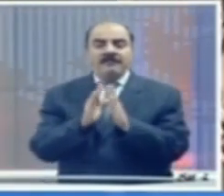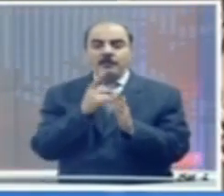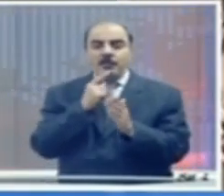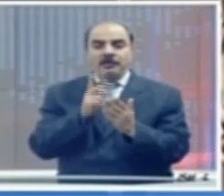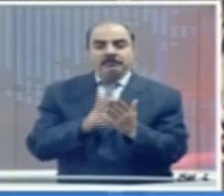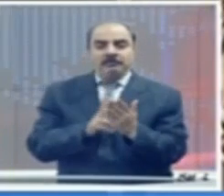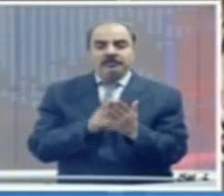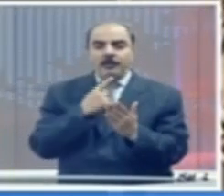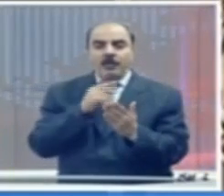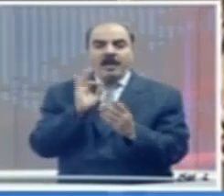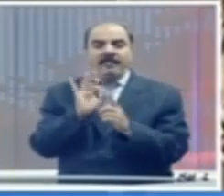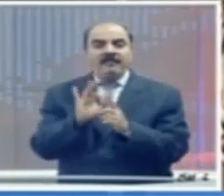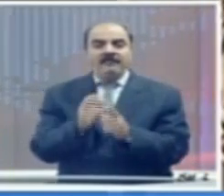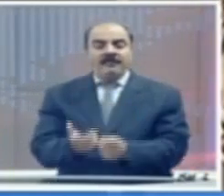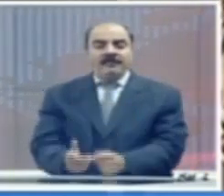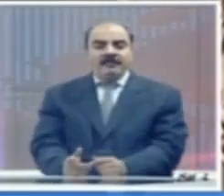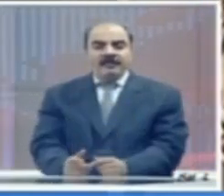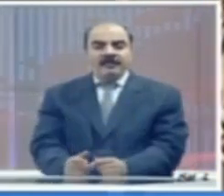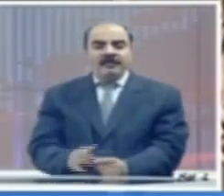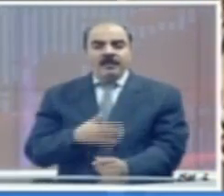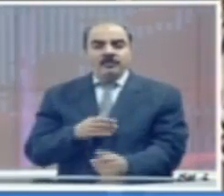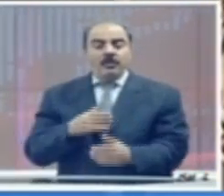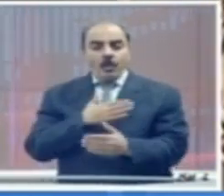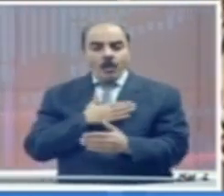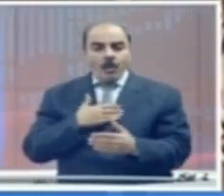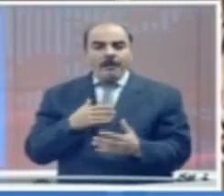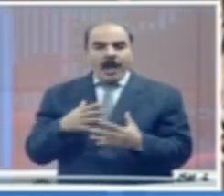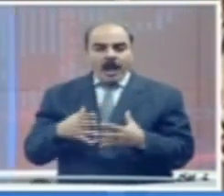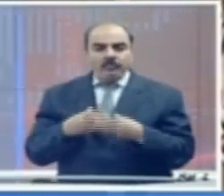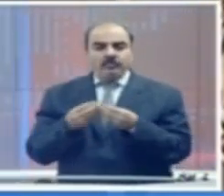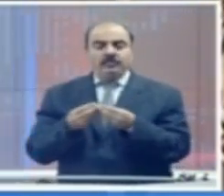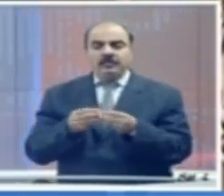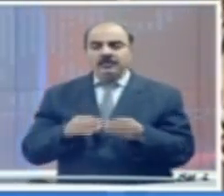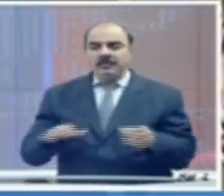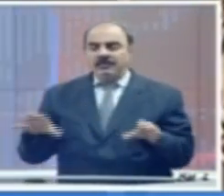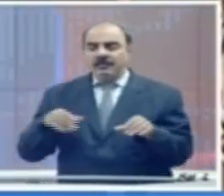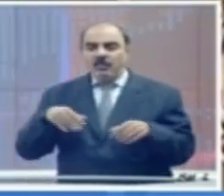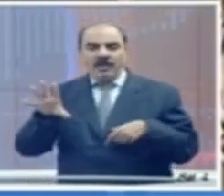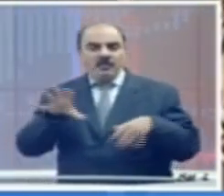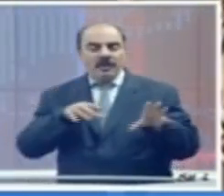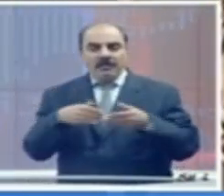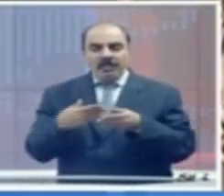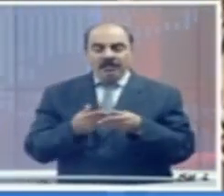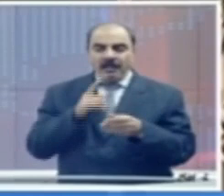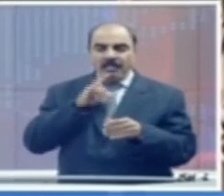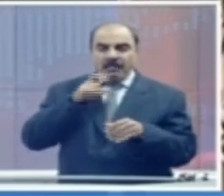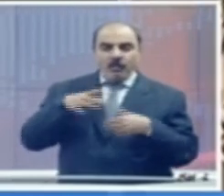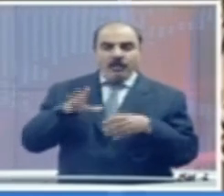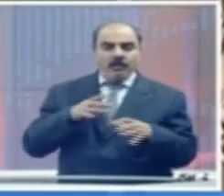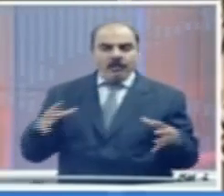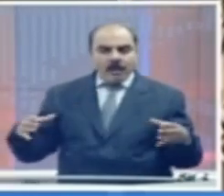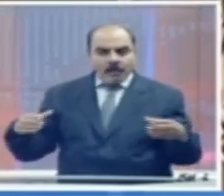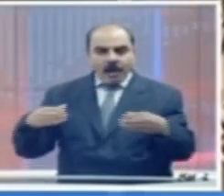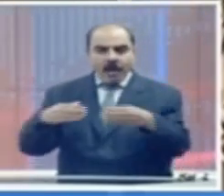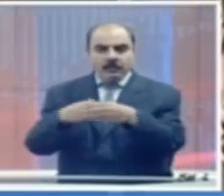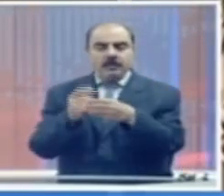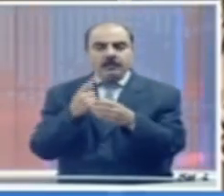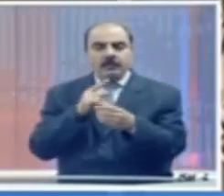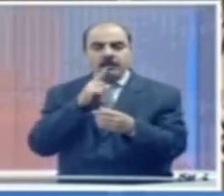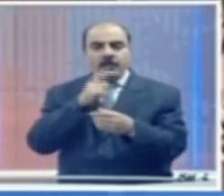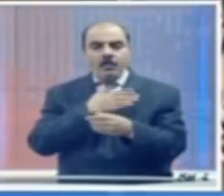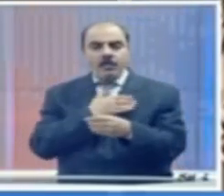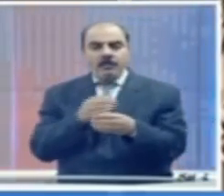كان المتعاقد مسجلا في المنظومة. ولفت إلى أن القرار يستهدف تعزيز